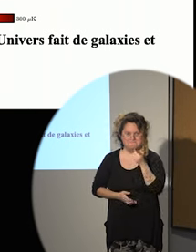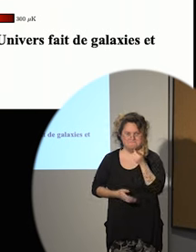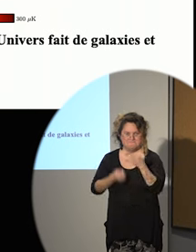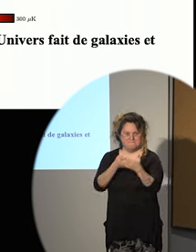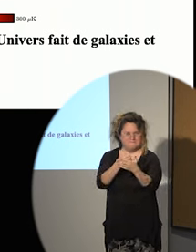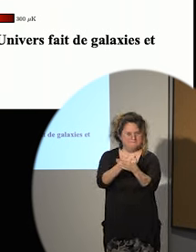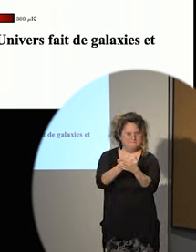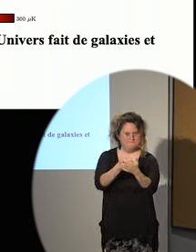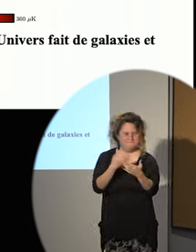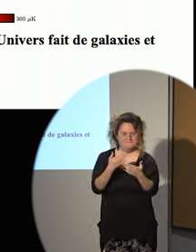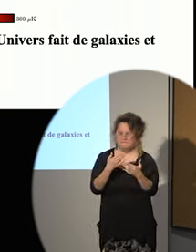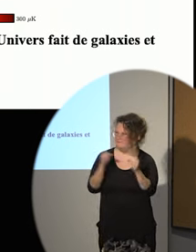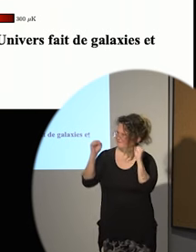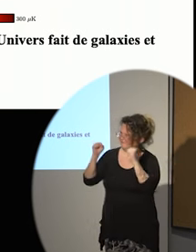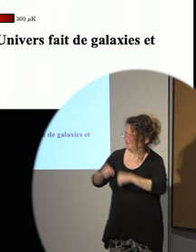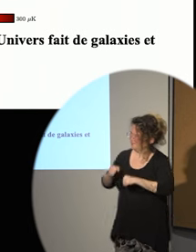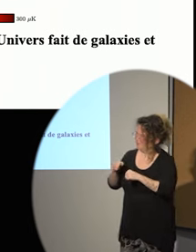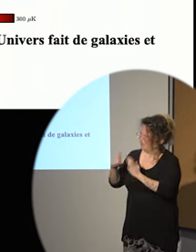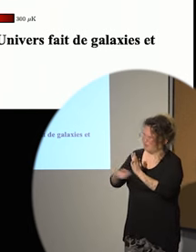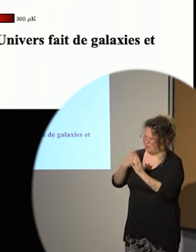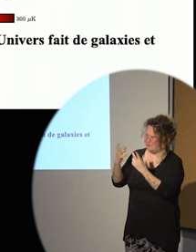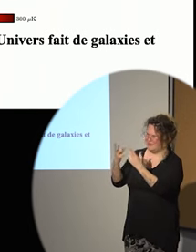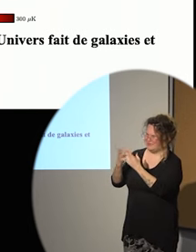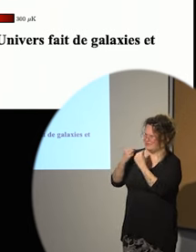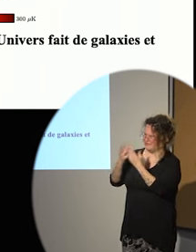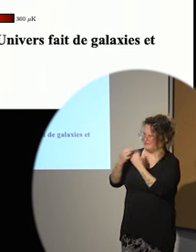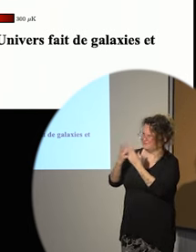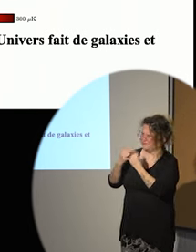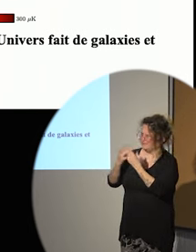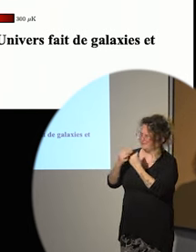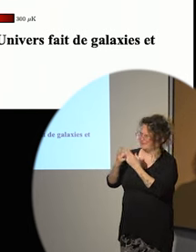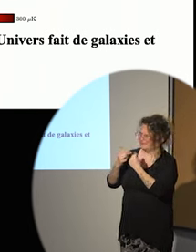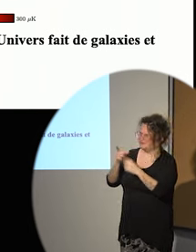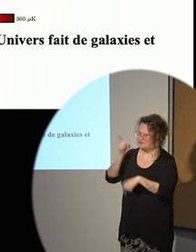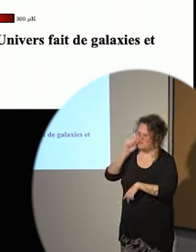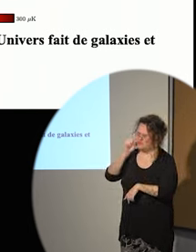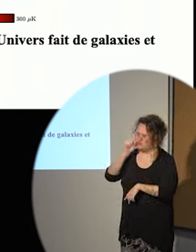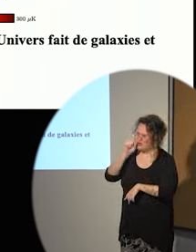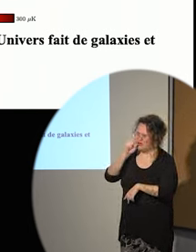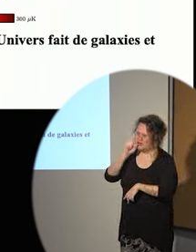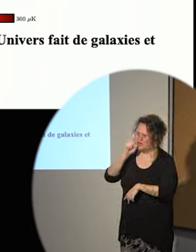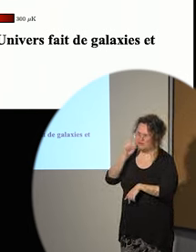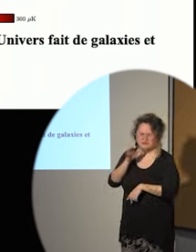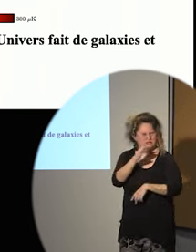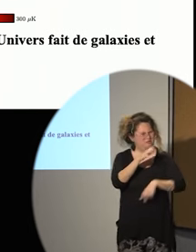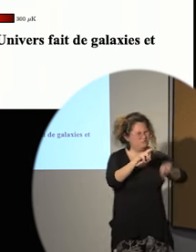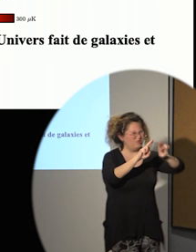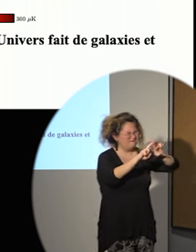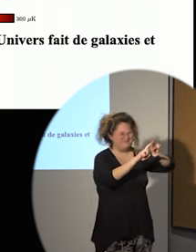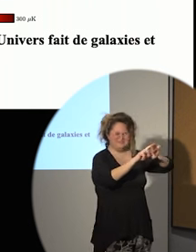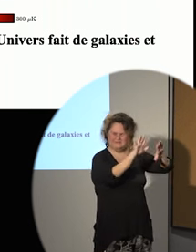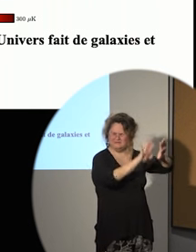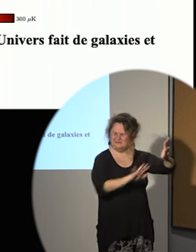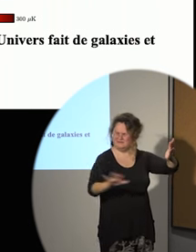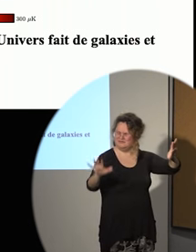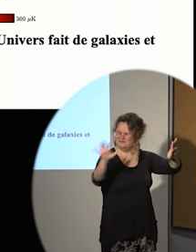Est-ce que vous pourriez expliquer à nouveau en quoi, dans une région vide, les comètes du nuage